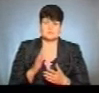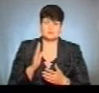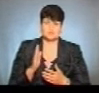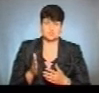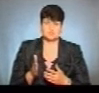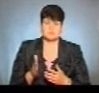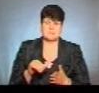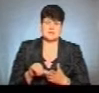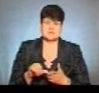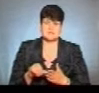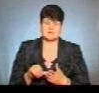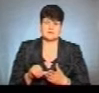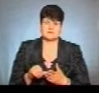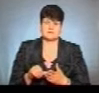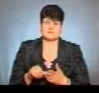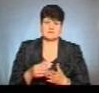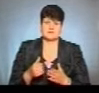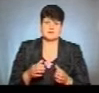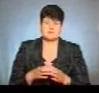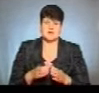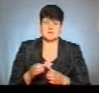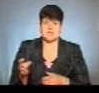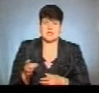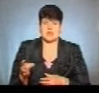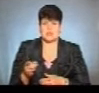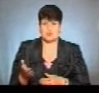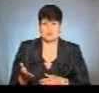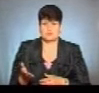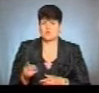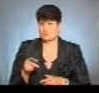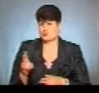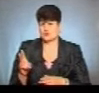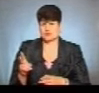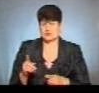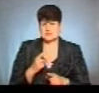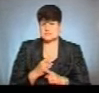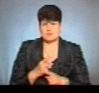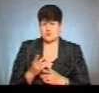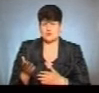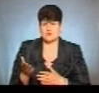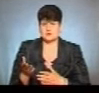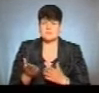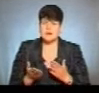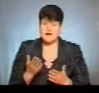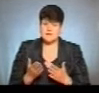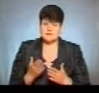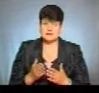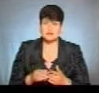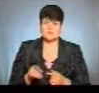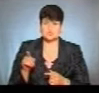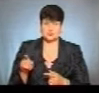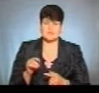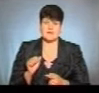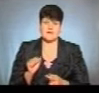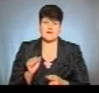балотуватись представник від партії регіонів, скажімо. Йому ніхто не заборонить, але якщо у них